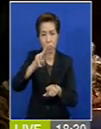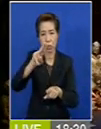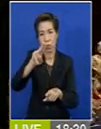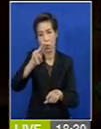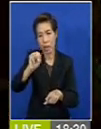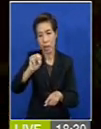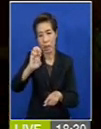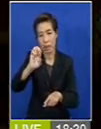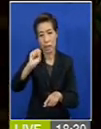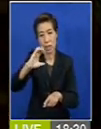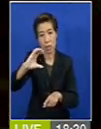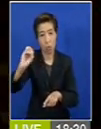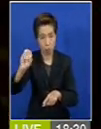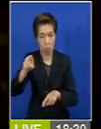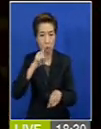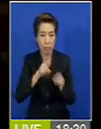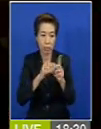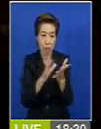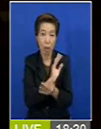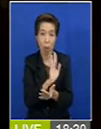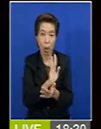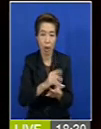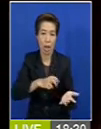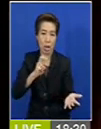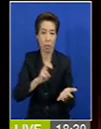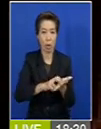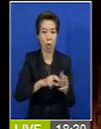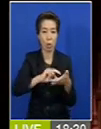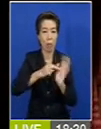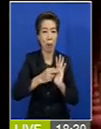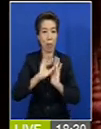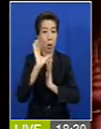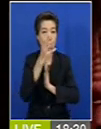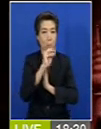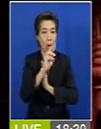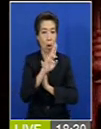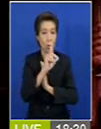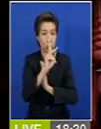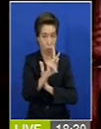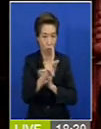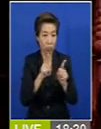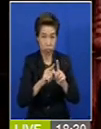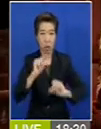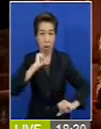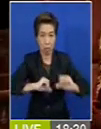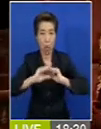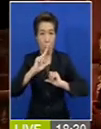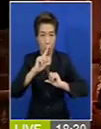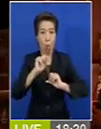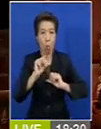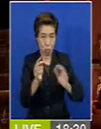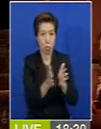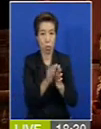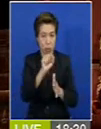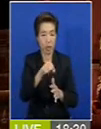รับรองศิลปะวัฒนธรรมบางส่วนของประเทศเป็นมรดกซึ่งในนั้นหมายรวมถึงการแสดงละครโขนของกัมพูชาน